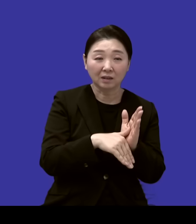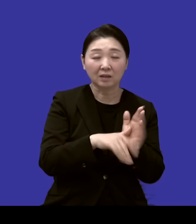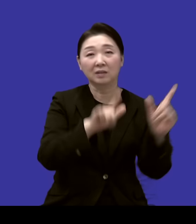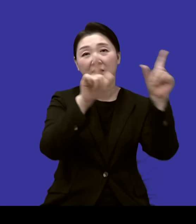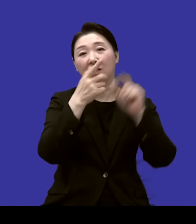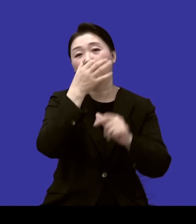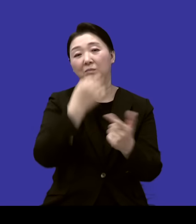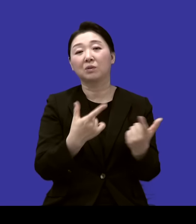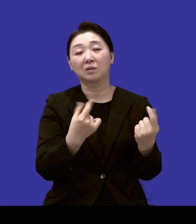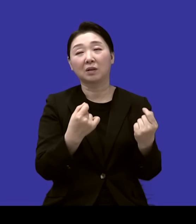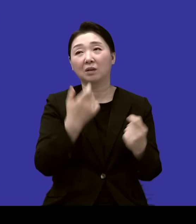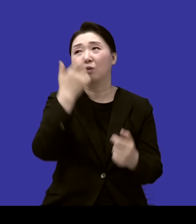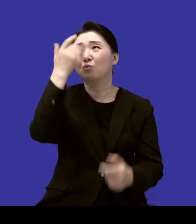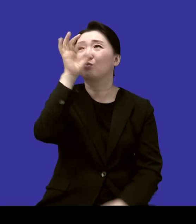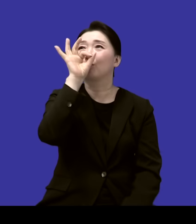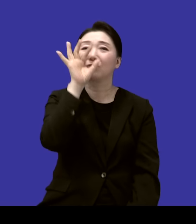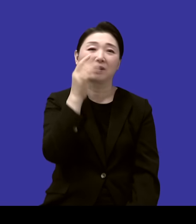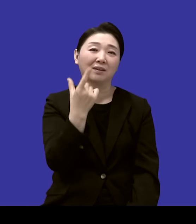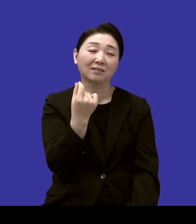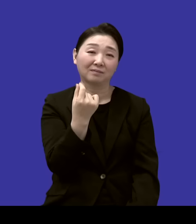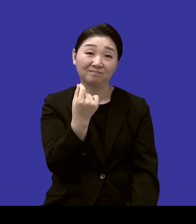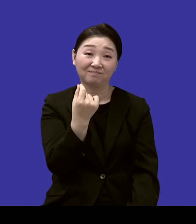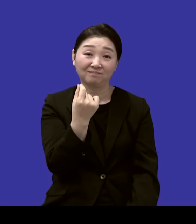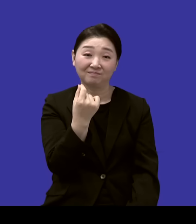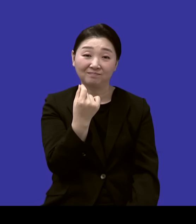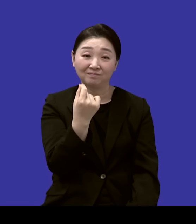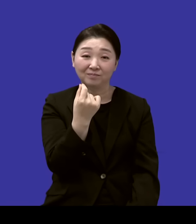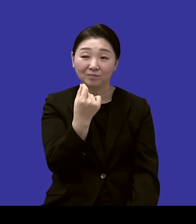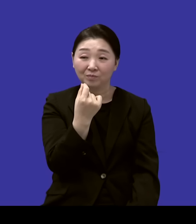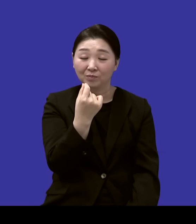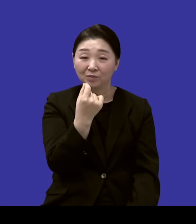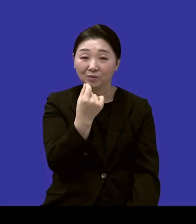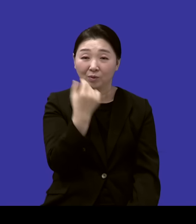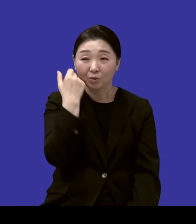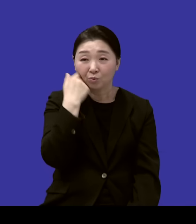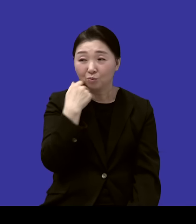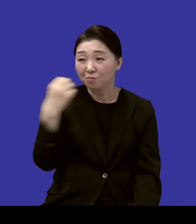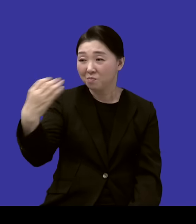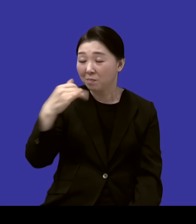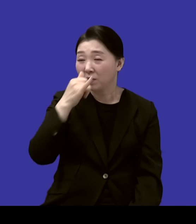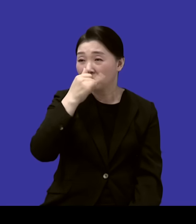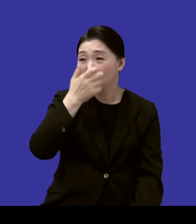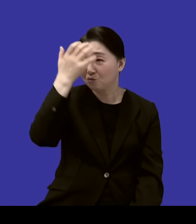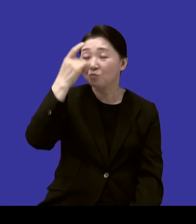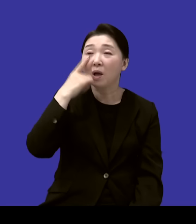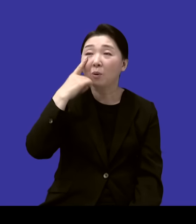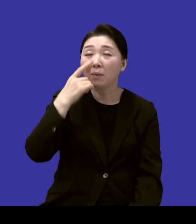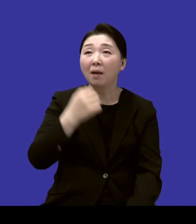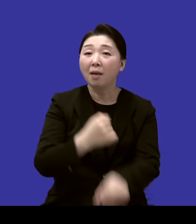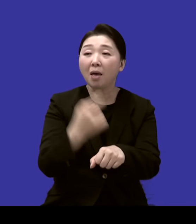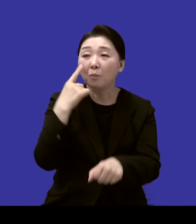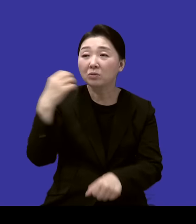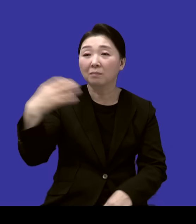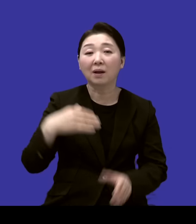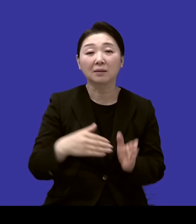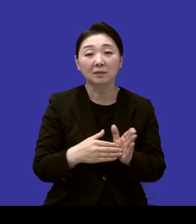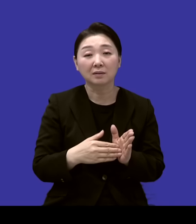힘들다. 꿈꿀 수가 없다라고 하는데 그 누가 와서 이야기를 해도 꿈을 꾸세요 하세요라고 이야기를